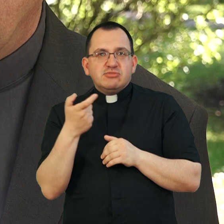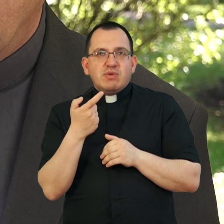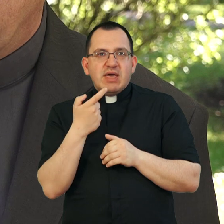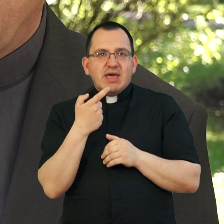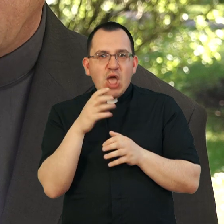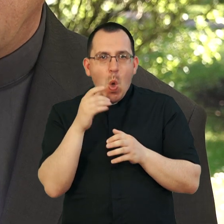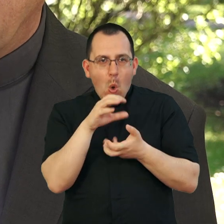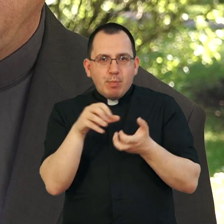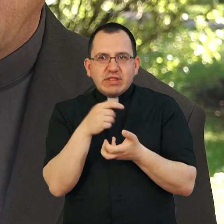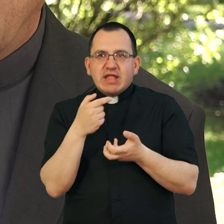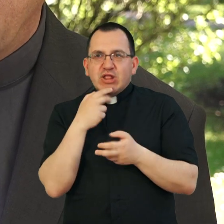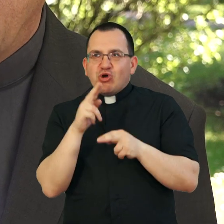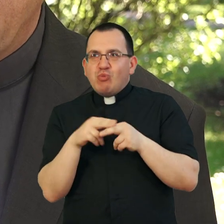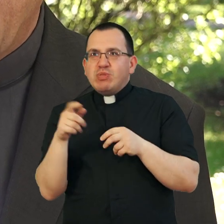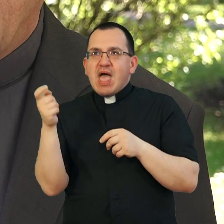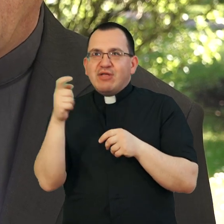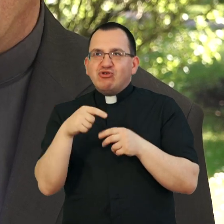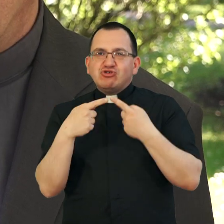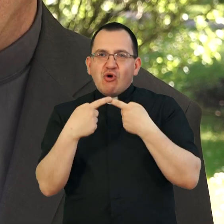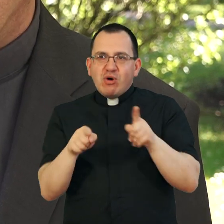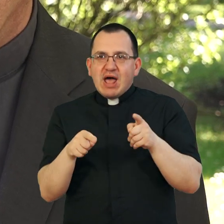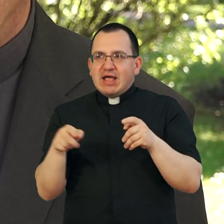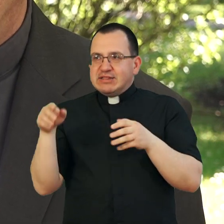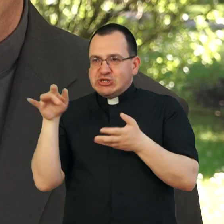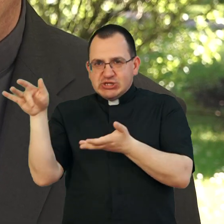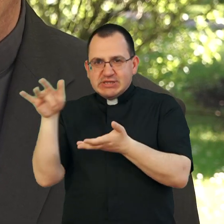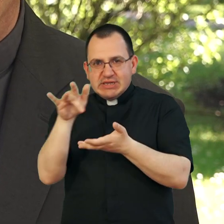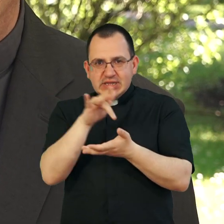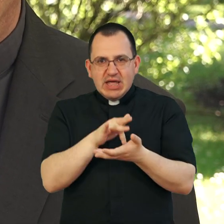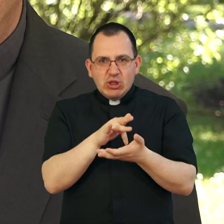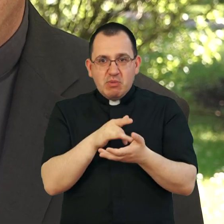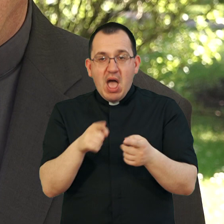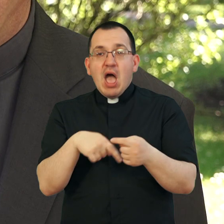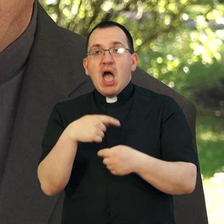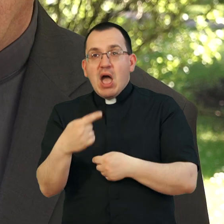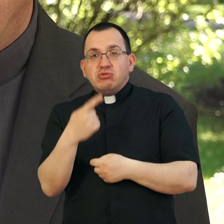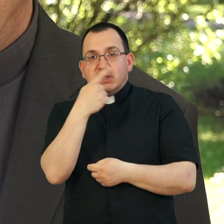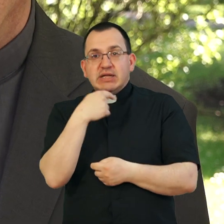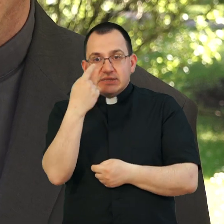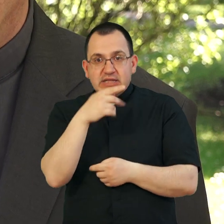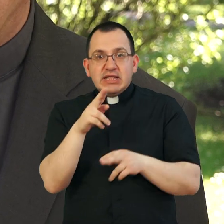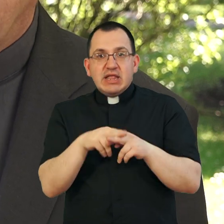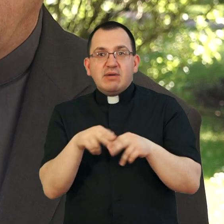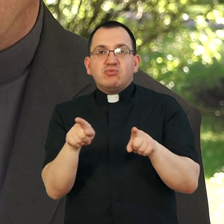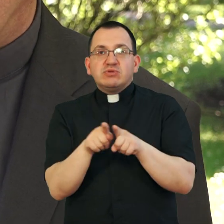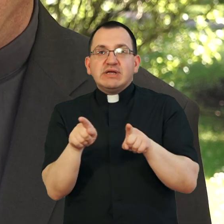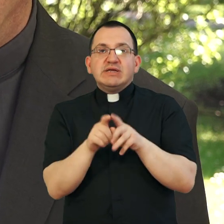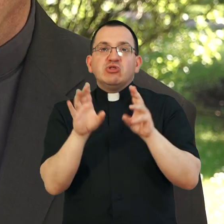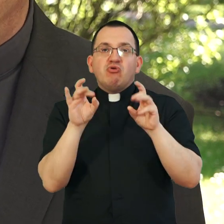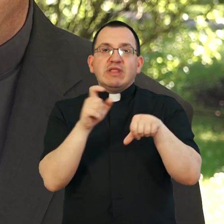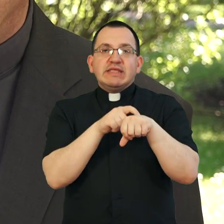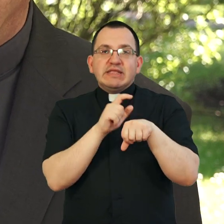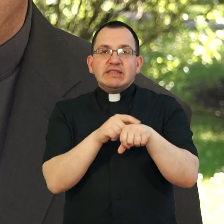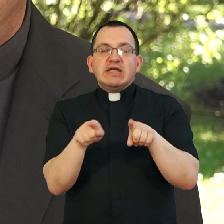smještene po našim obiteljima. A u nedjelju će onda biti u 10 sati pred program